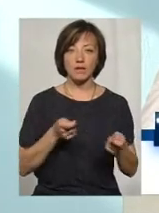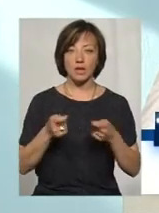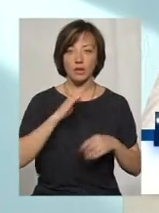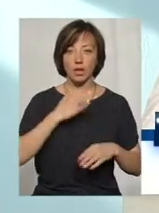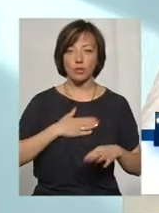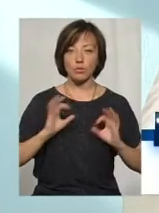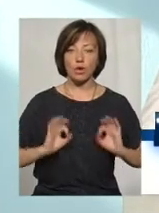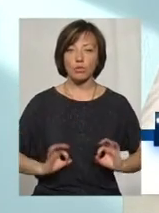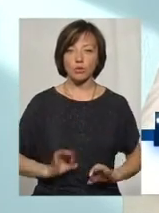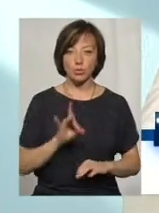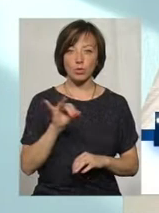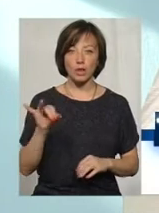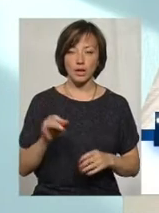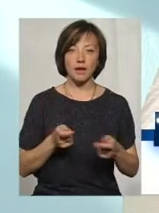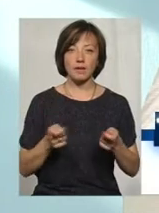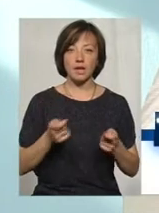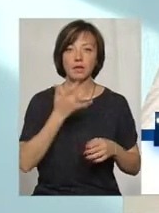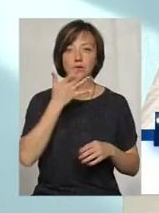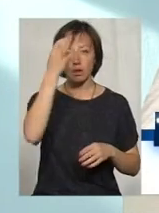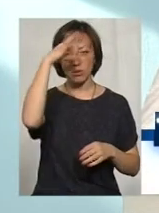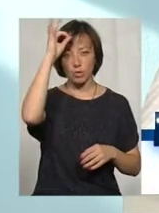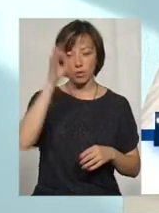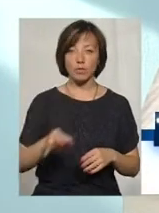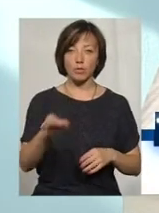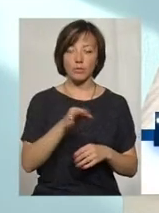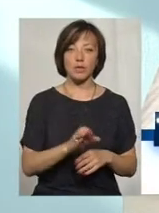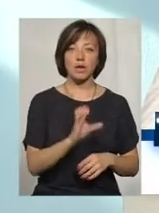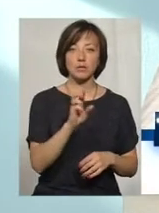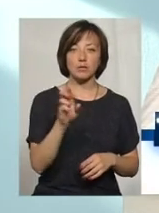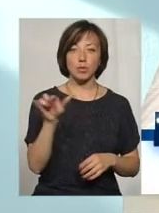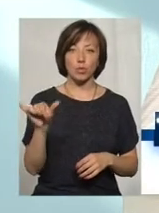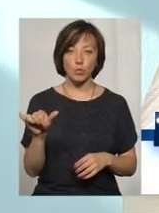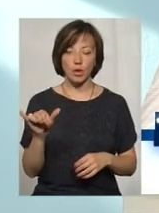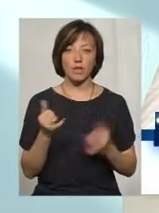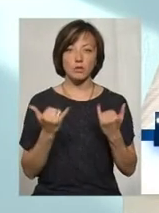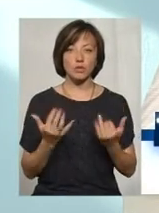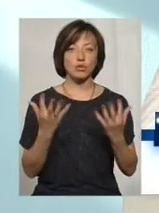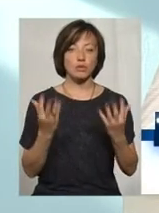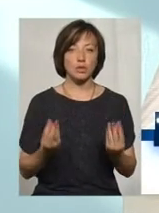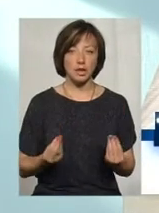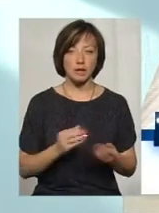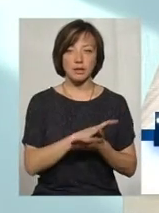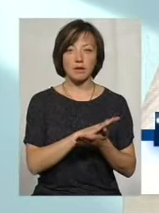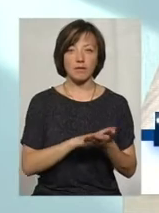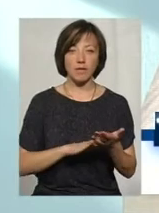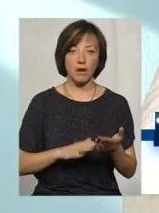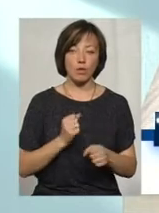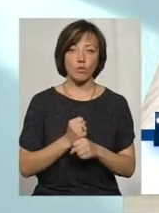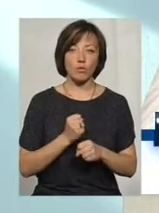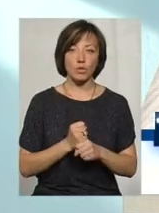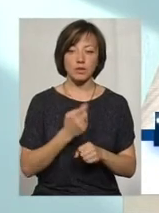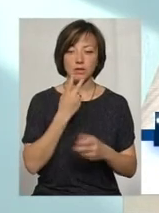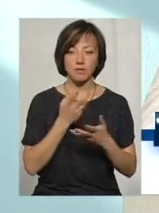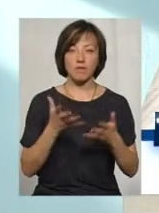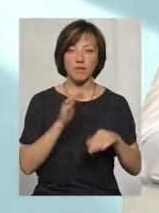нашої прокуратури, у керівника Національної поліції в області, Служби безпеки. На сьогоднішній день триває робота з